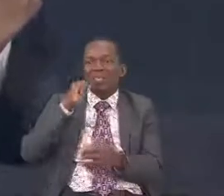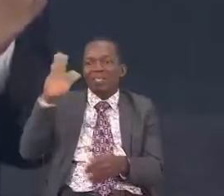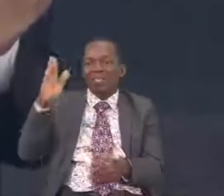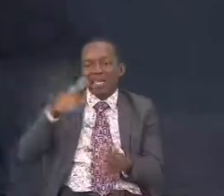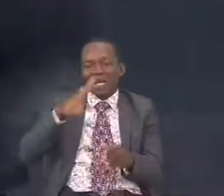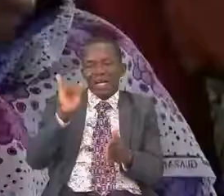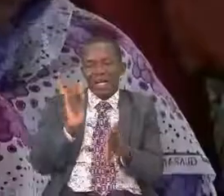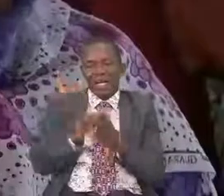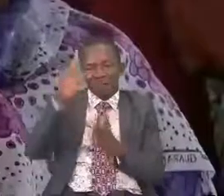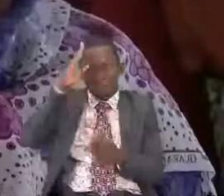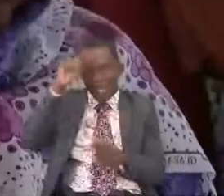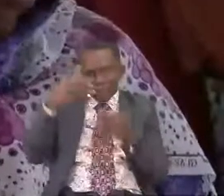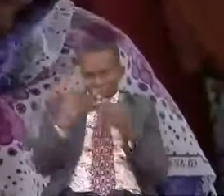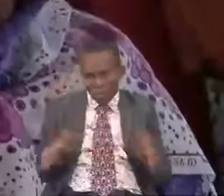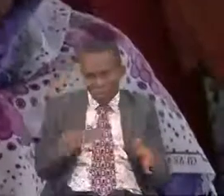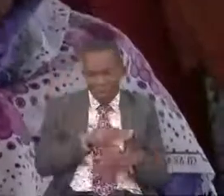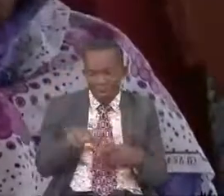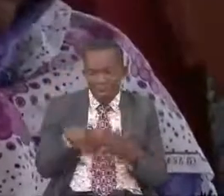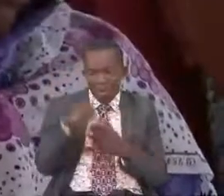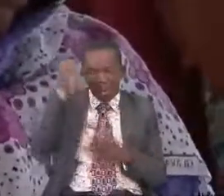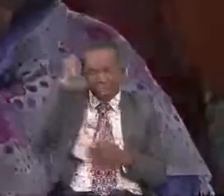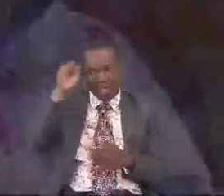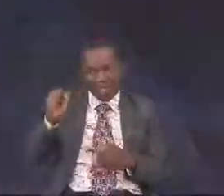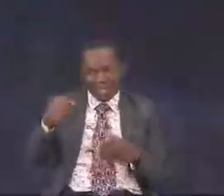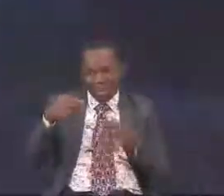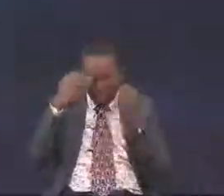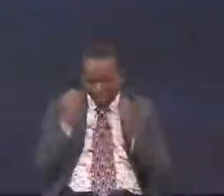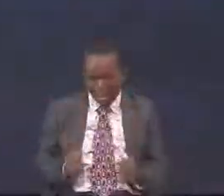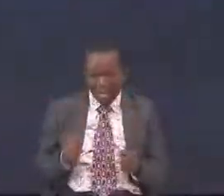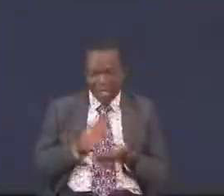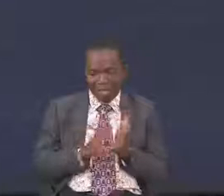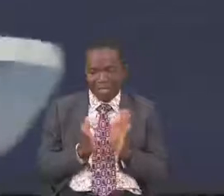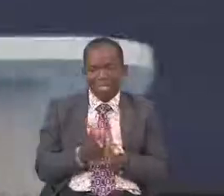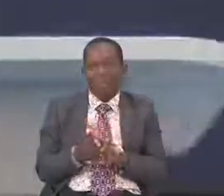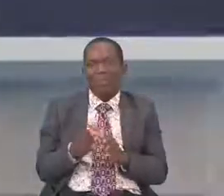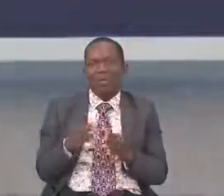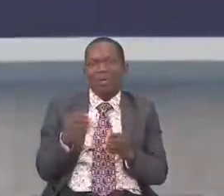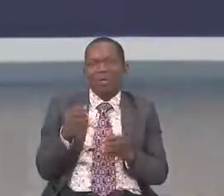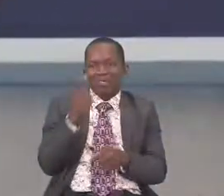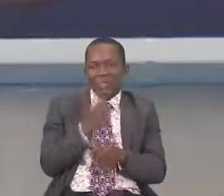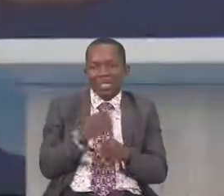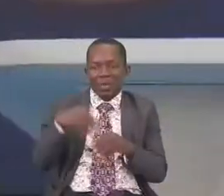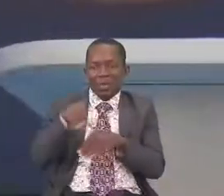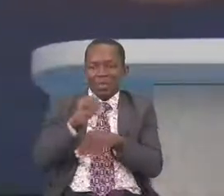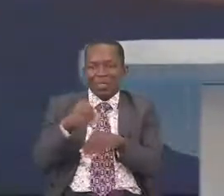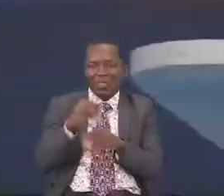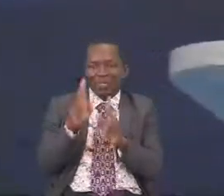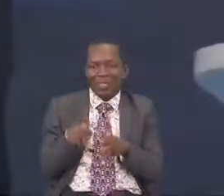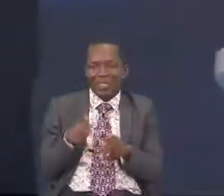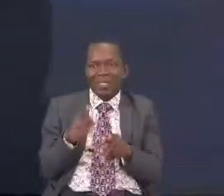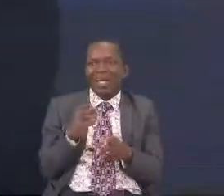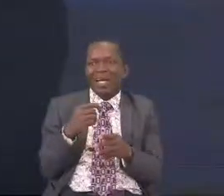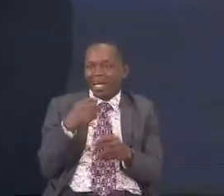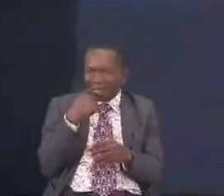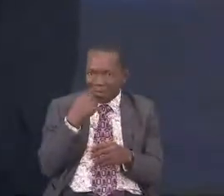puissance. Il est devenu un homme ordinaire. Il s'est levé, il s'est mis à genoux pour dire, tu as la plus grande